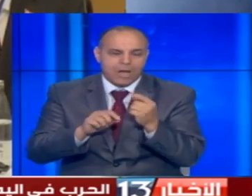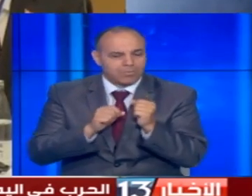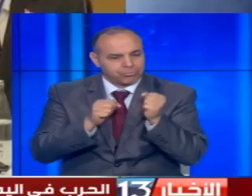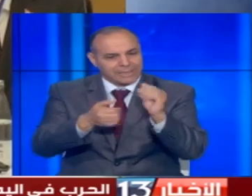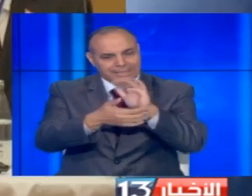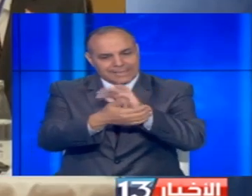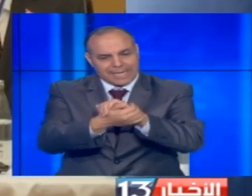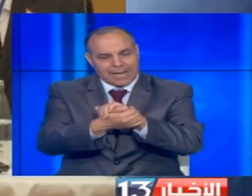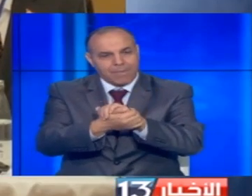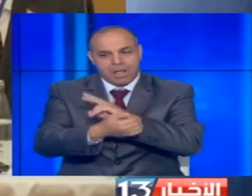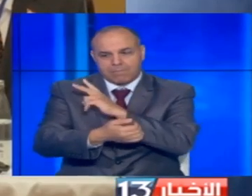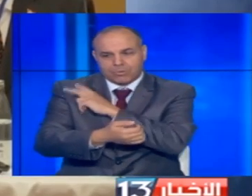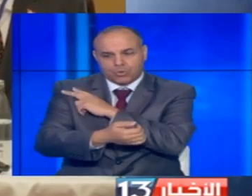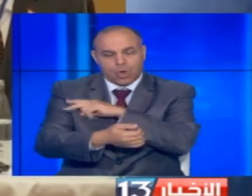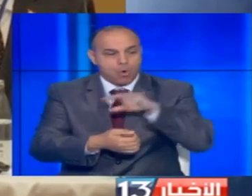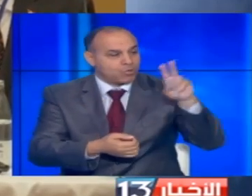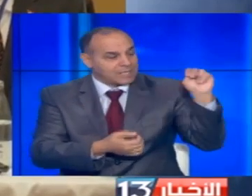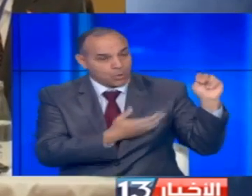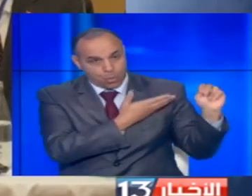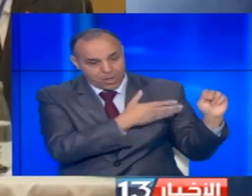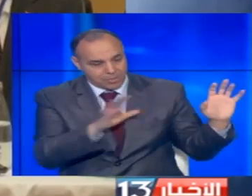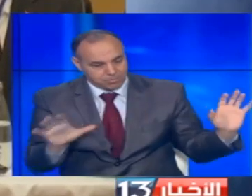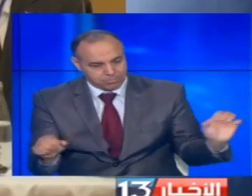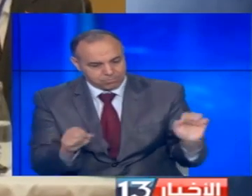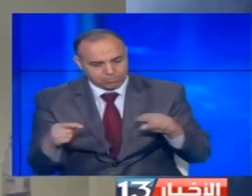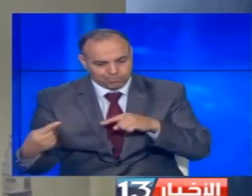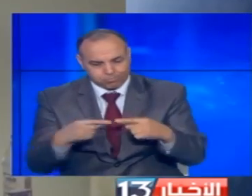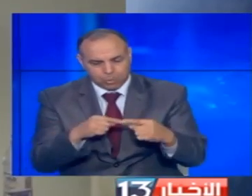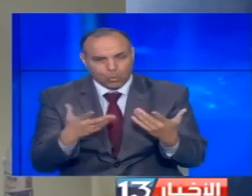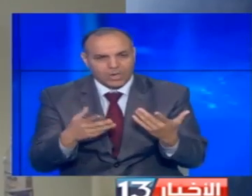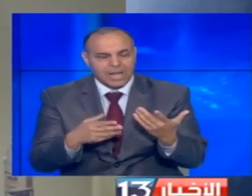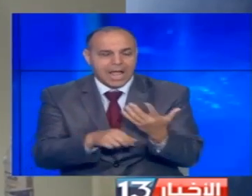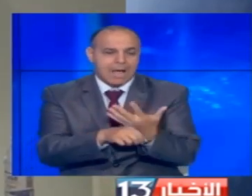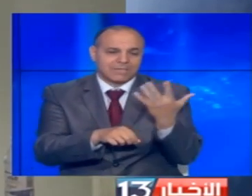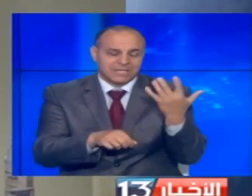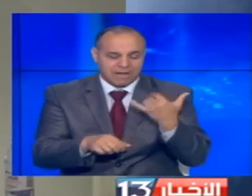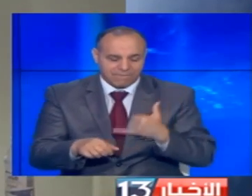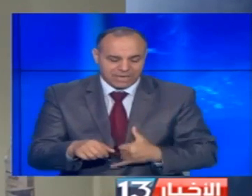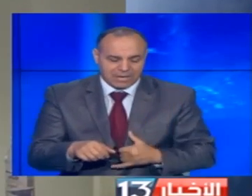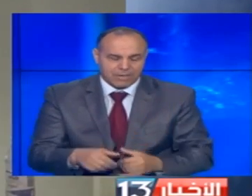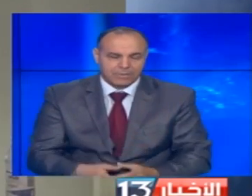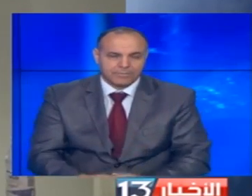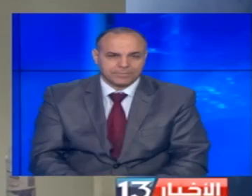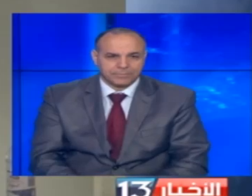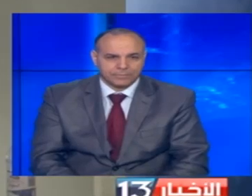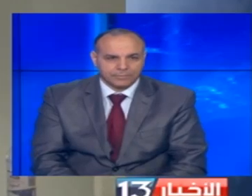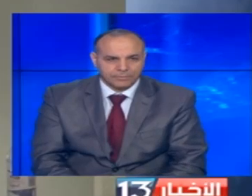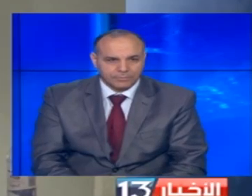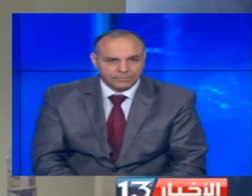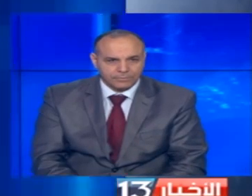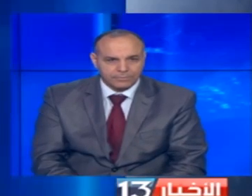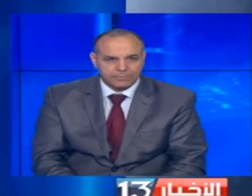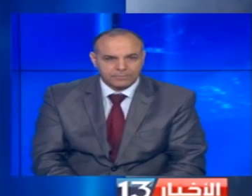السلام بقياده الامم المتحده لانهاء الصراع الدائري منذ خمس سنوات في